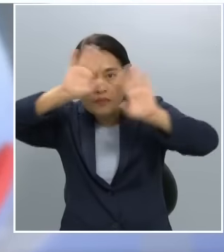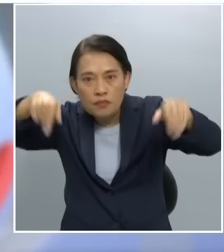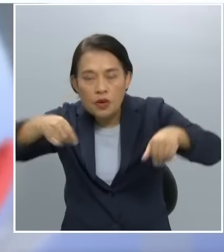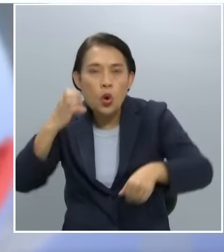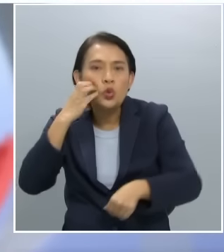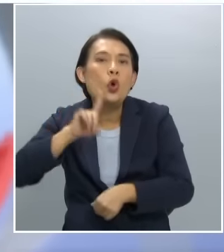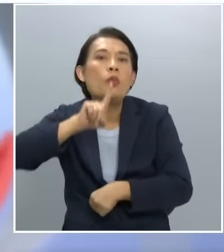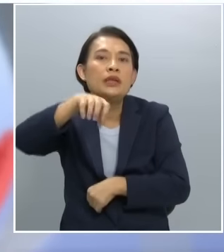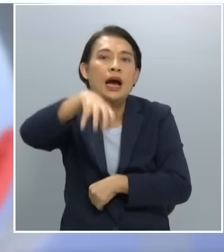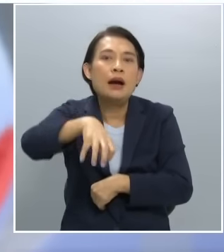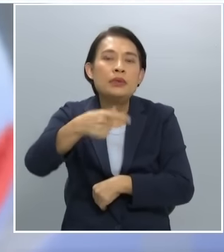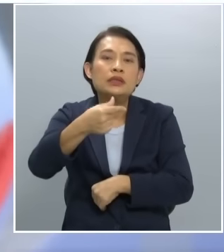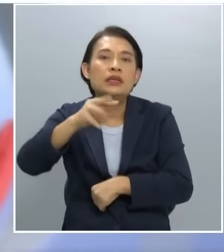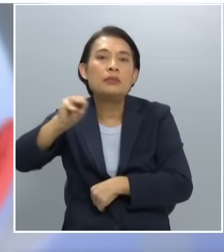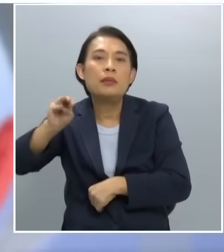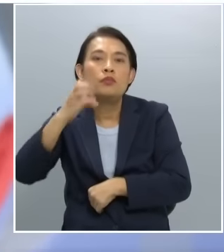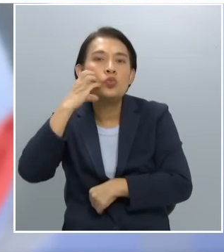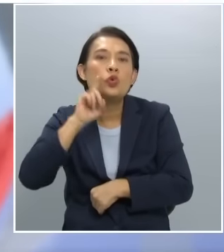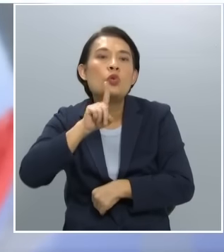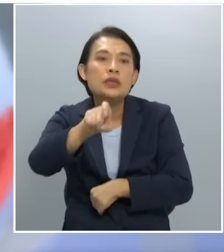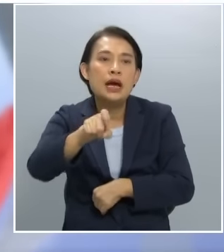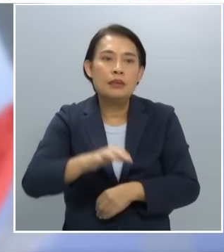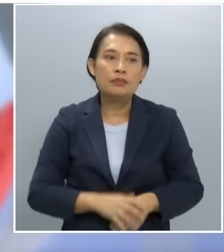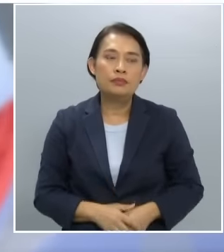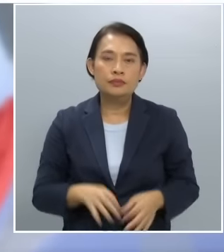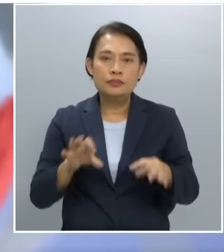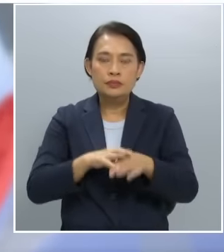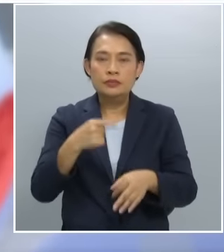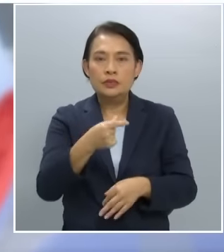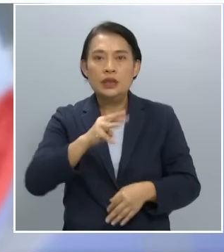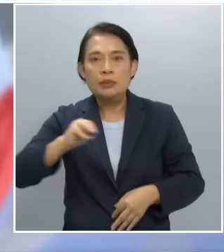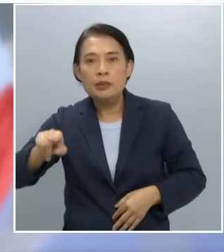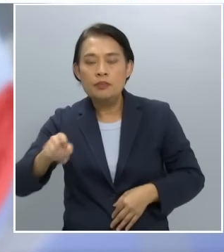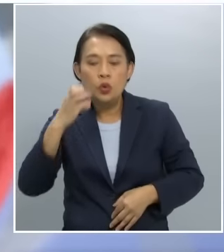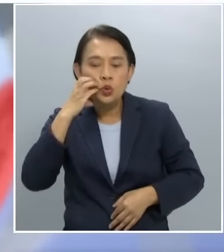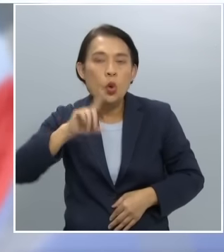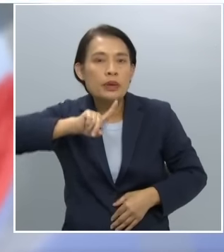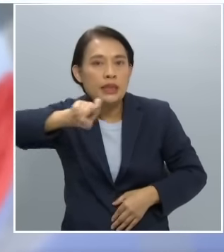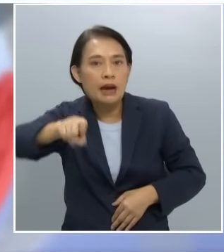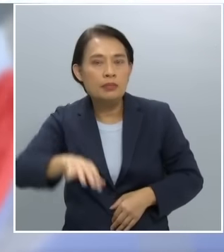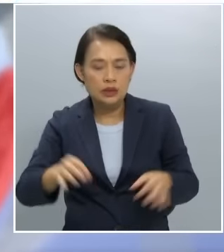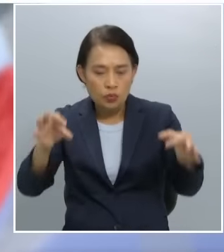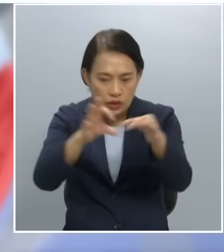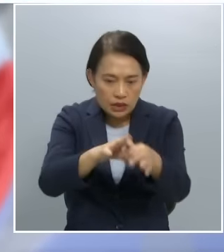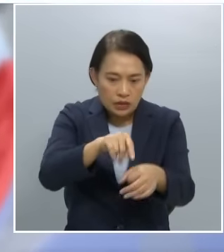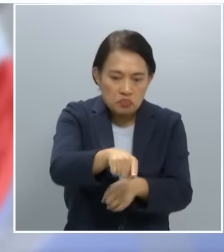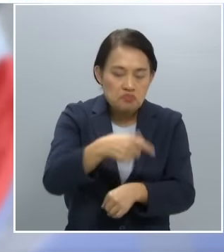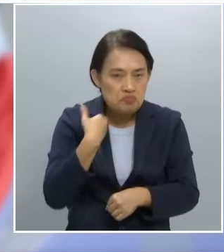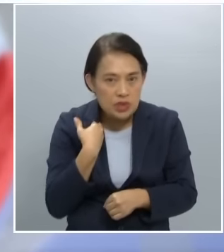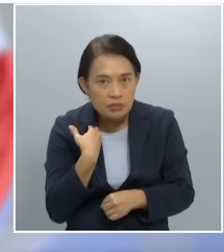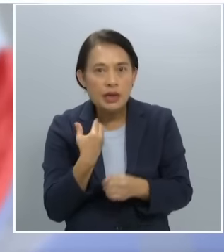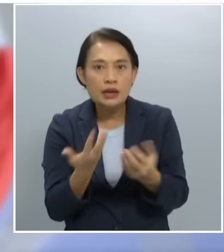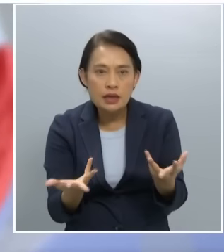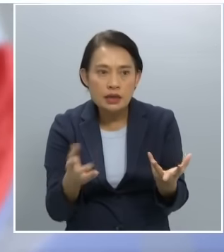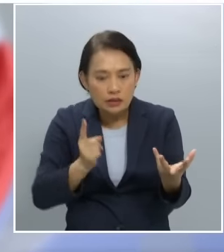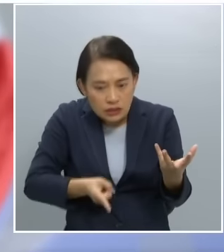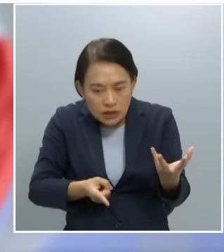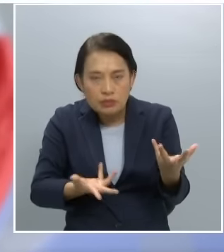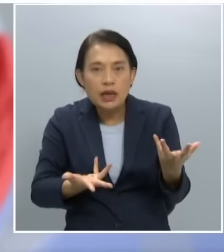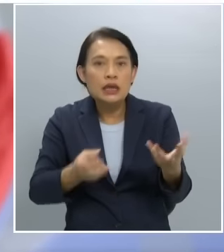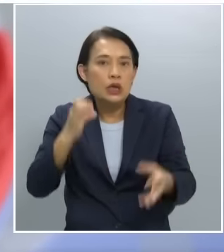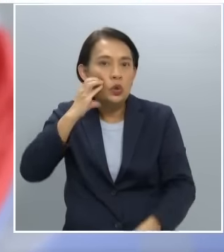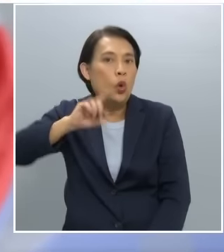อ่าว่ามีมั้ยเออหรือว่าบริษัทของของของพี่ชอใช่มั้ยหรือ GMMหรืออะไรอย่างเงี้ยที่แบบมันเกี่ยวข้องกับต้นสังกัดเขาว่ามันจะมีจริงหรือเปล่าโทรไป